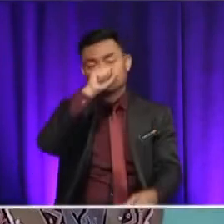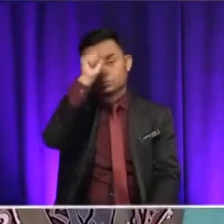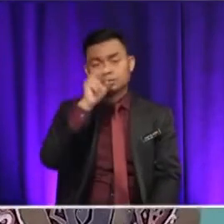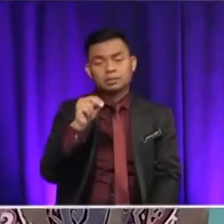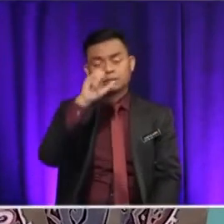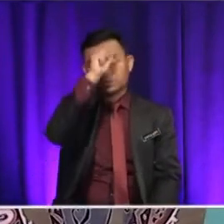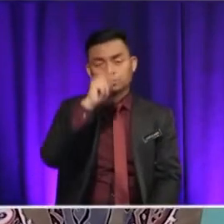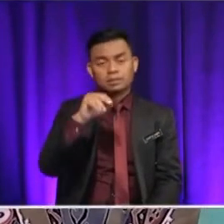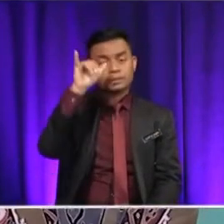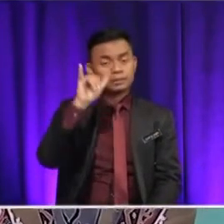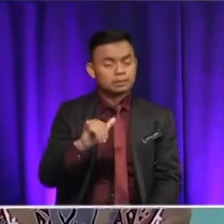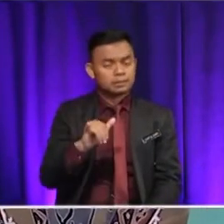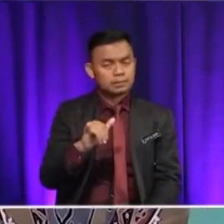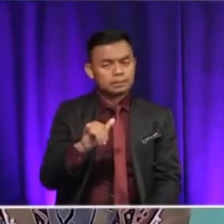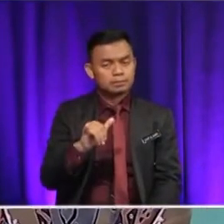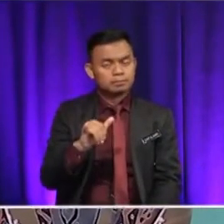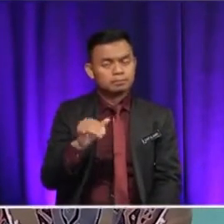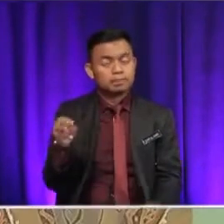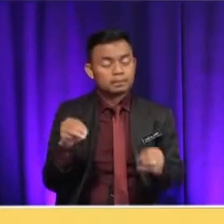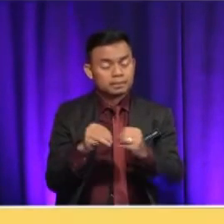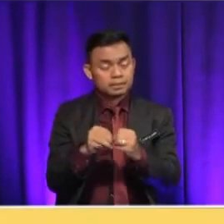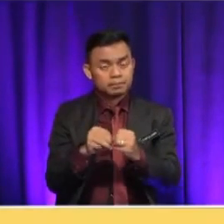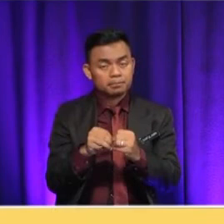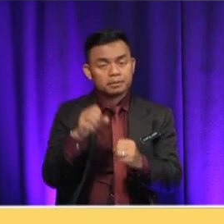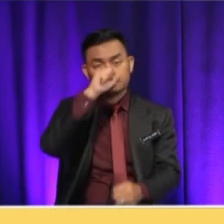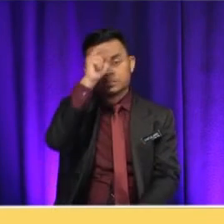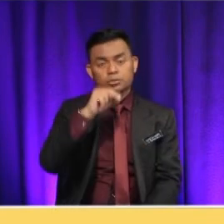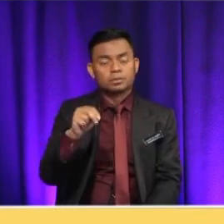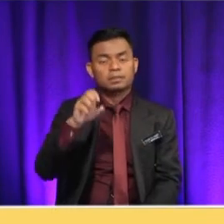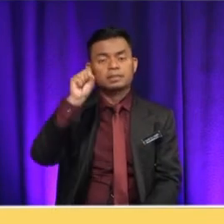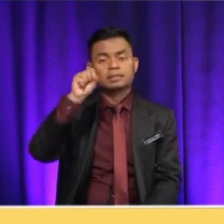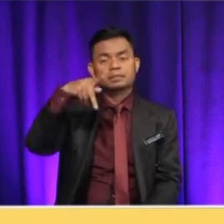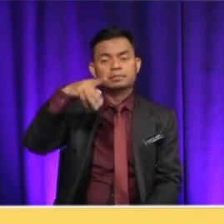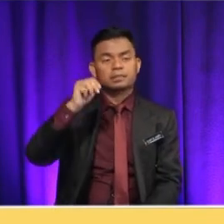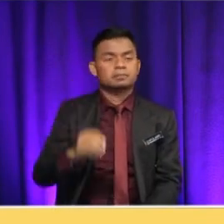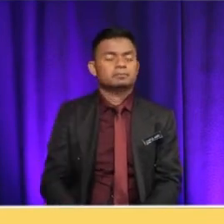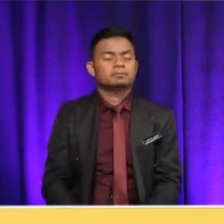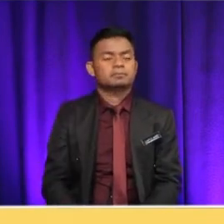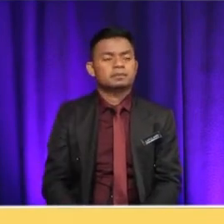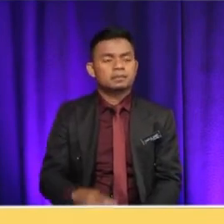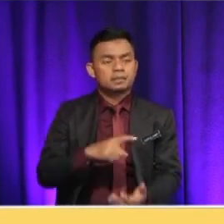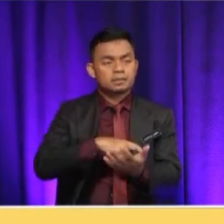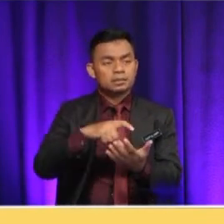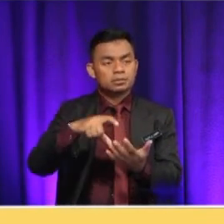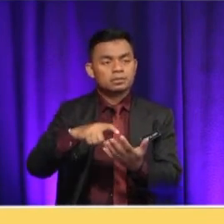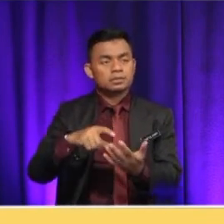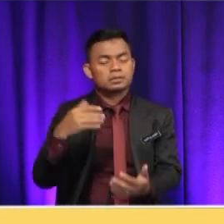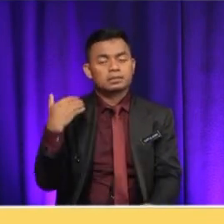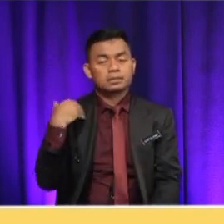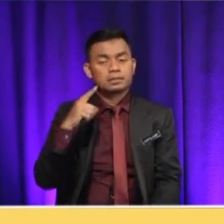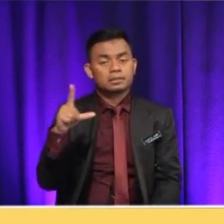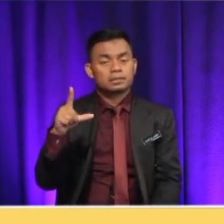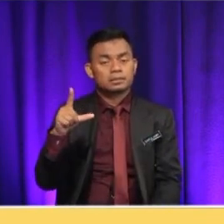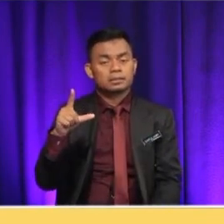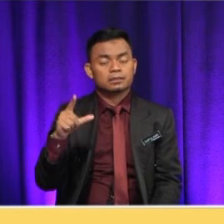SPM. Okey. Lukisan sistem perpaipan merupakan satu pelan perancangan pemasangan paip di suatu